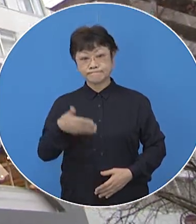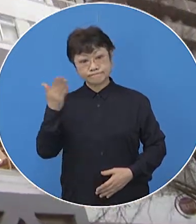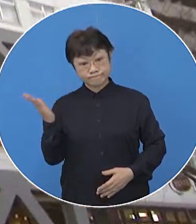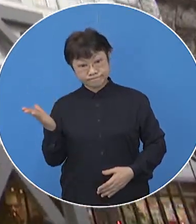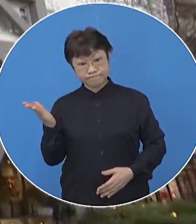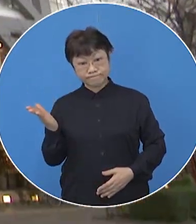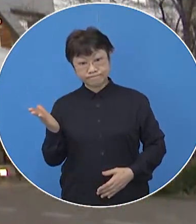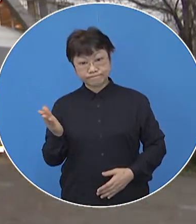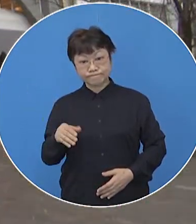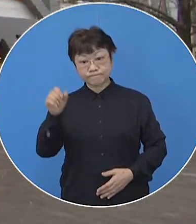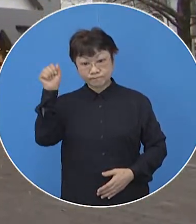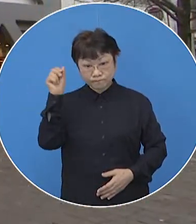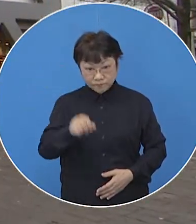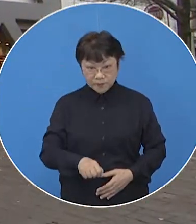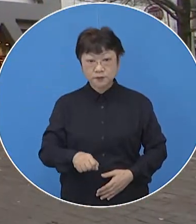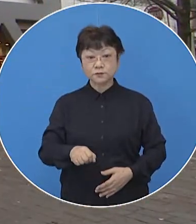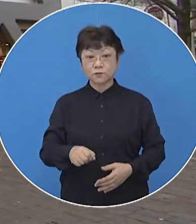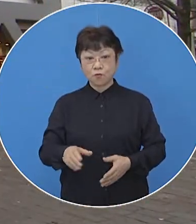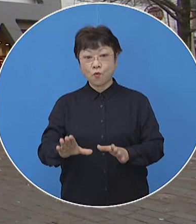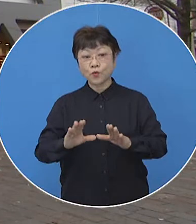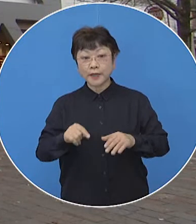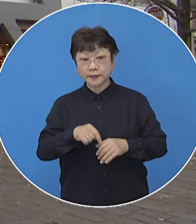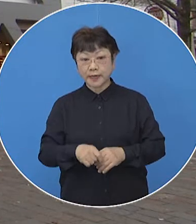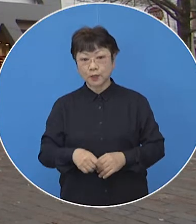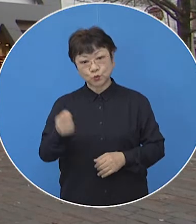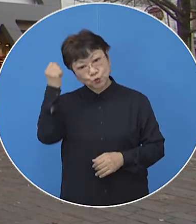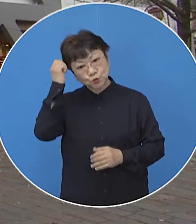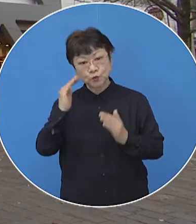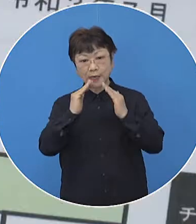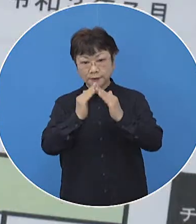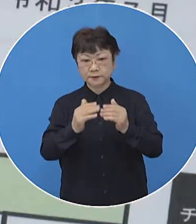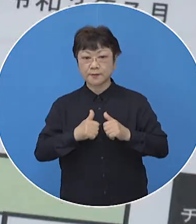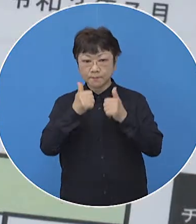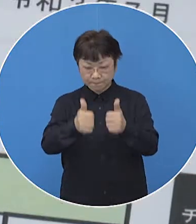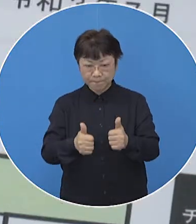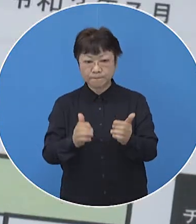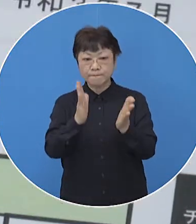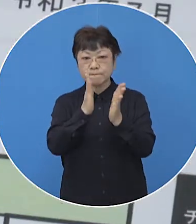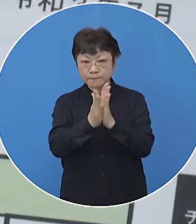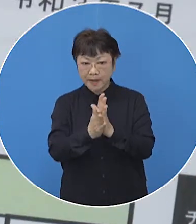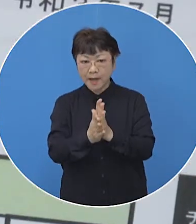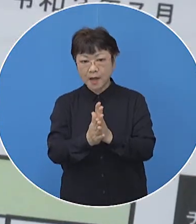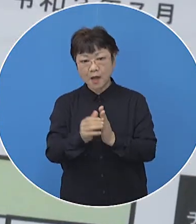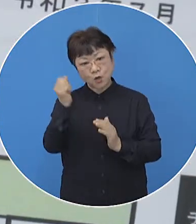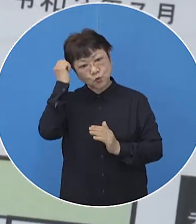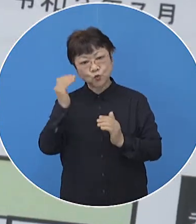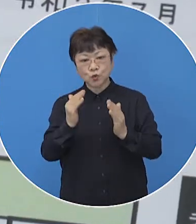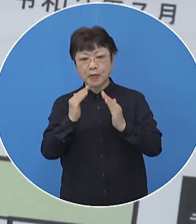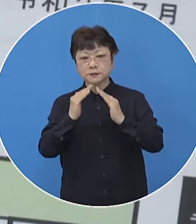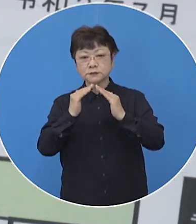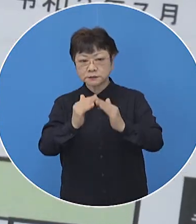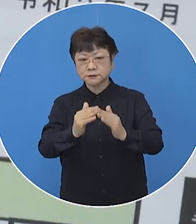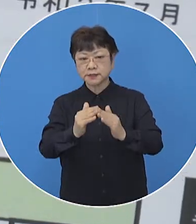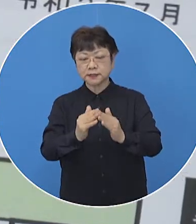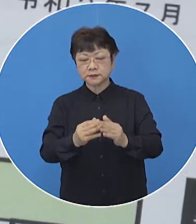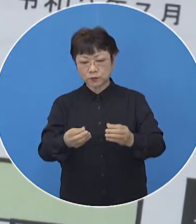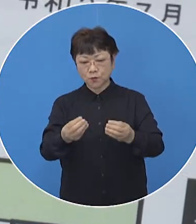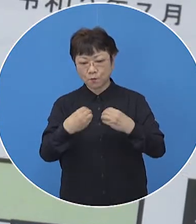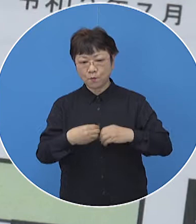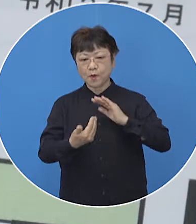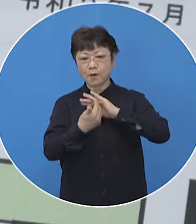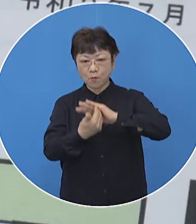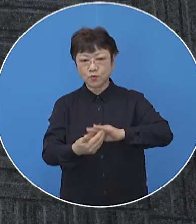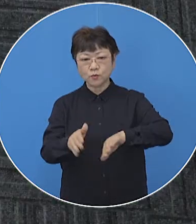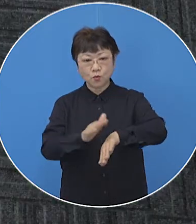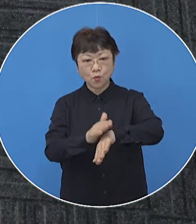続いては認証を受けている宿泊施設を訪ねました。県では宿泊施設での感染防止対策の